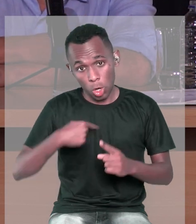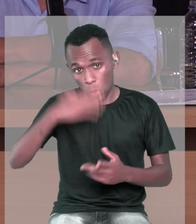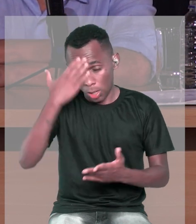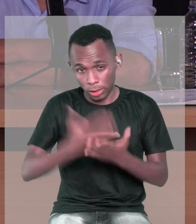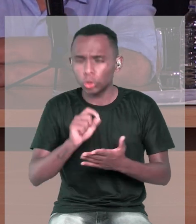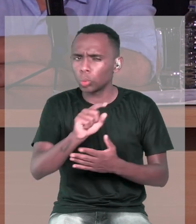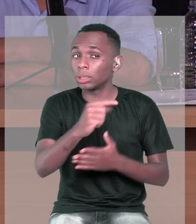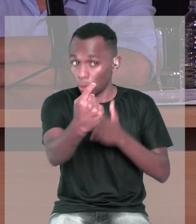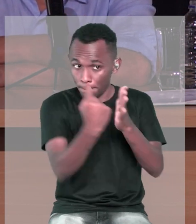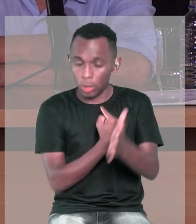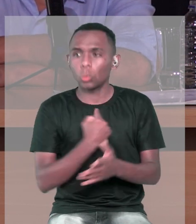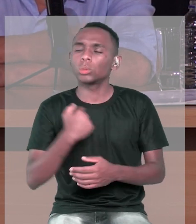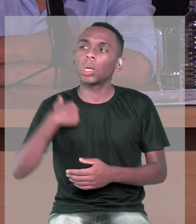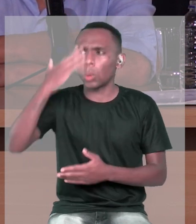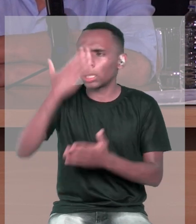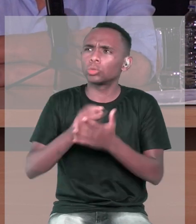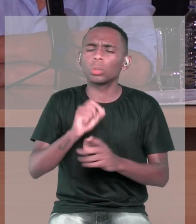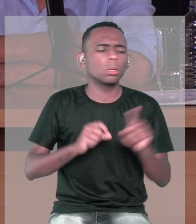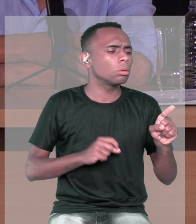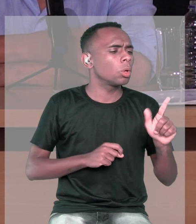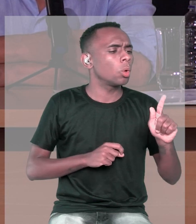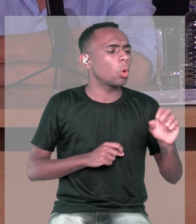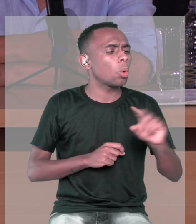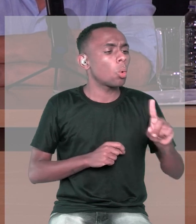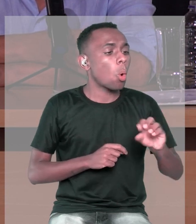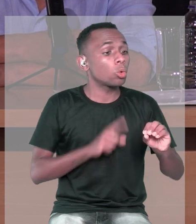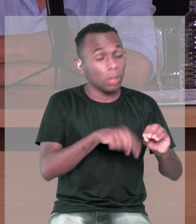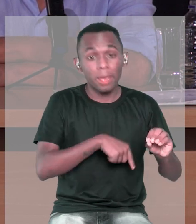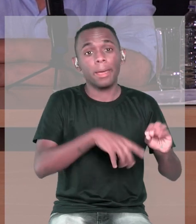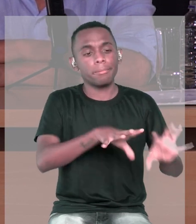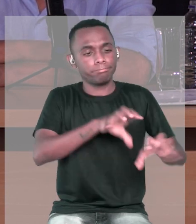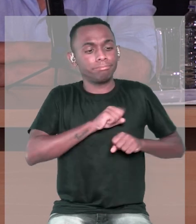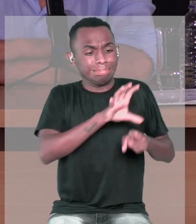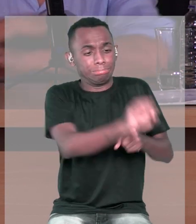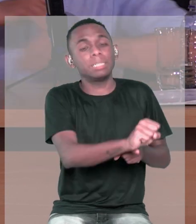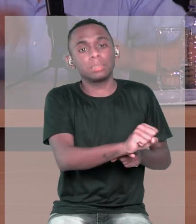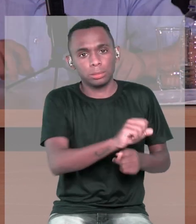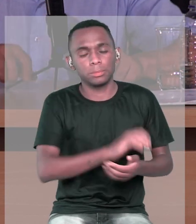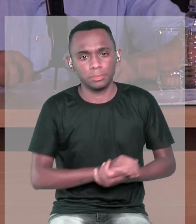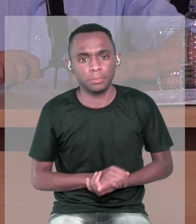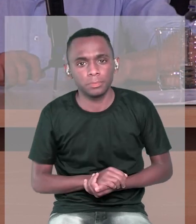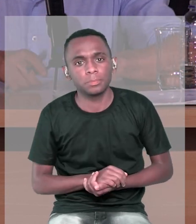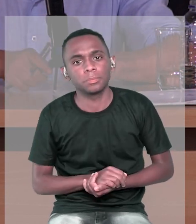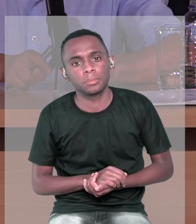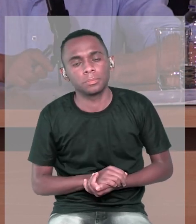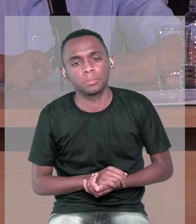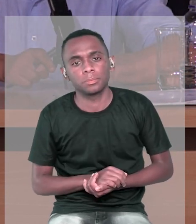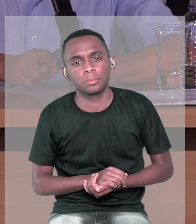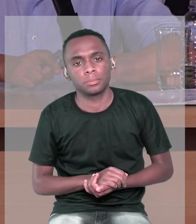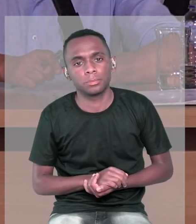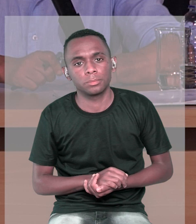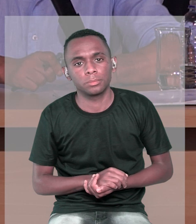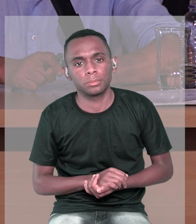relação à sua pergunta, que quando Lacan fala de gozo, ele está falando dessa apropriação predatória. Oui. Et de